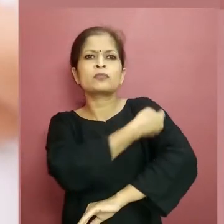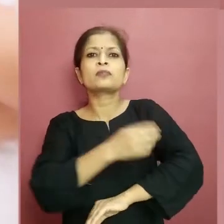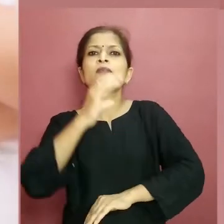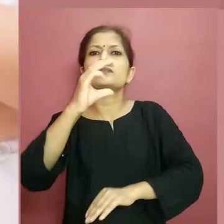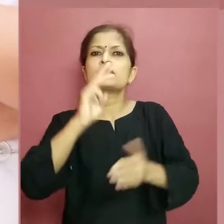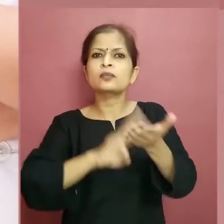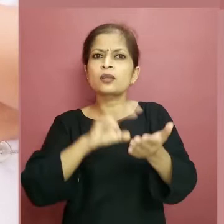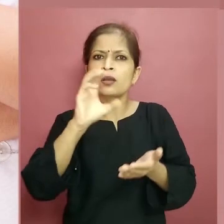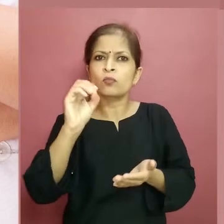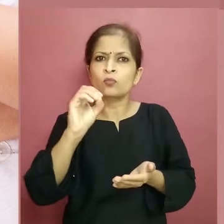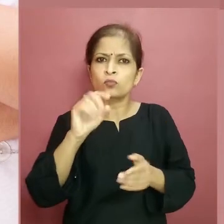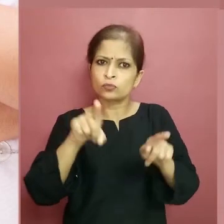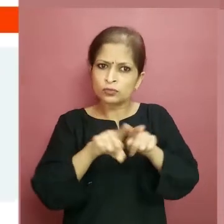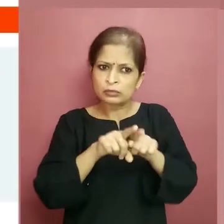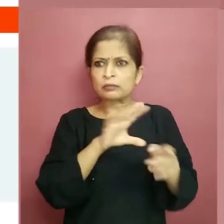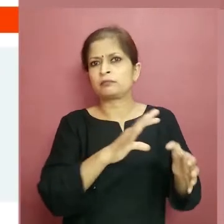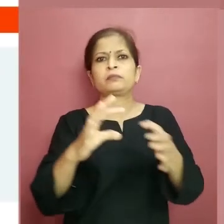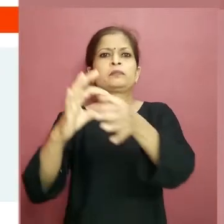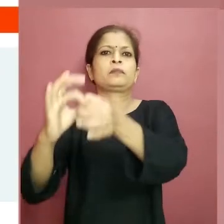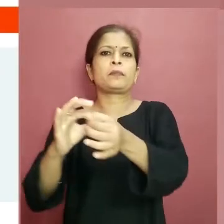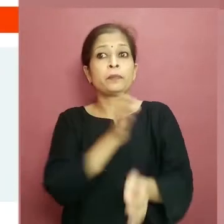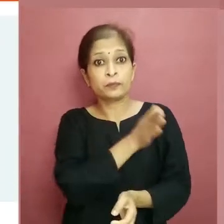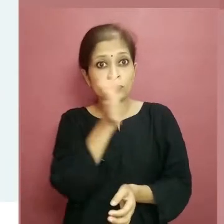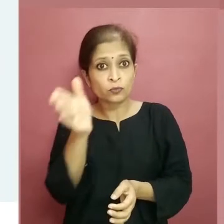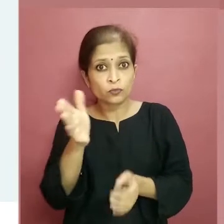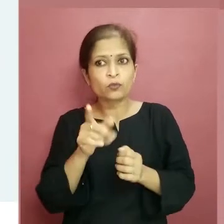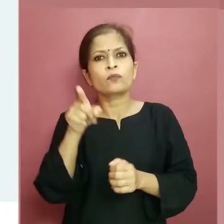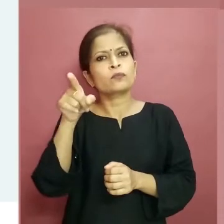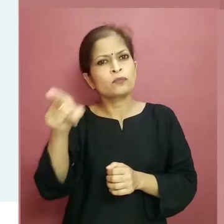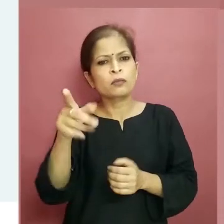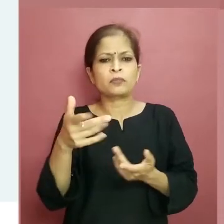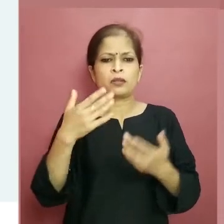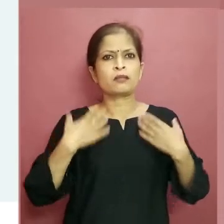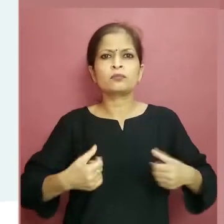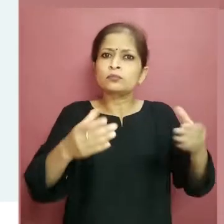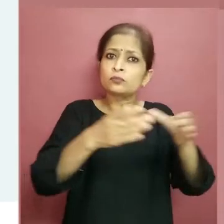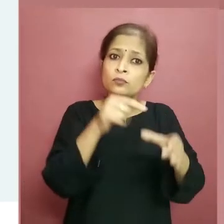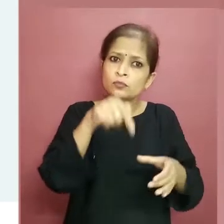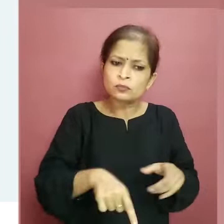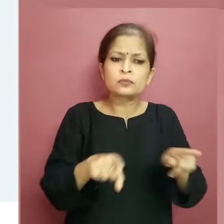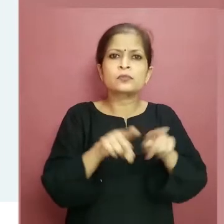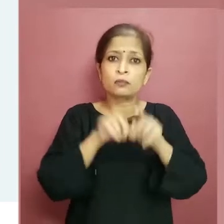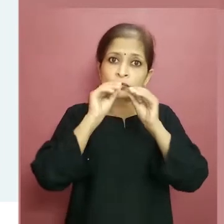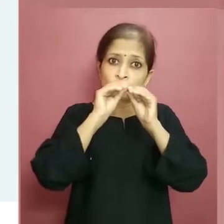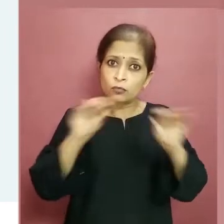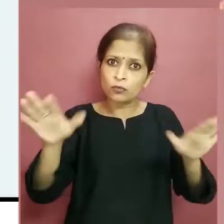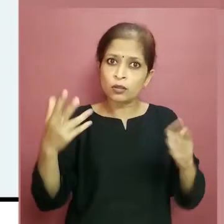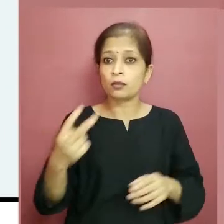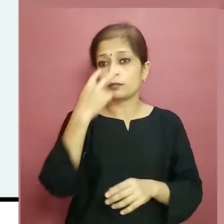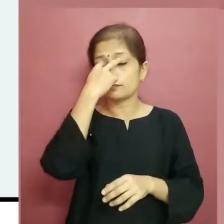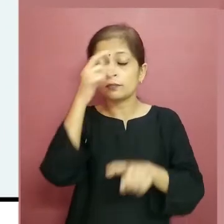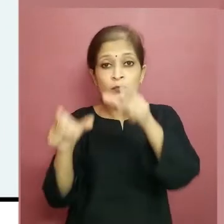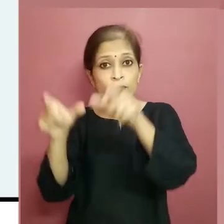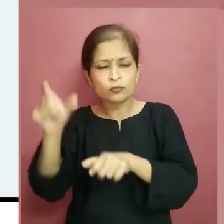ऑफिसर के ऑफिस से संपर्क कर सकती हो। और अब तो हेल्थ डिपार्टमेंट की गाइडलाइंस के अनुसार दृष्टिबाधित लोगों के लिए और